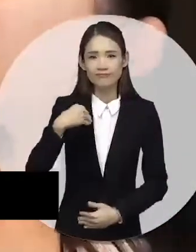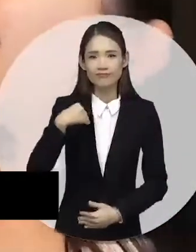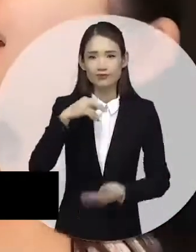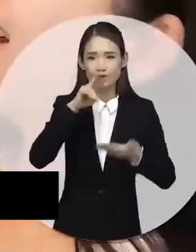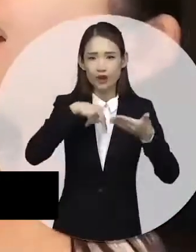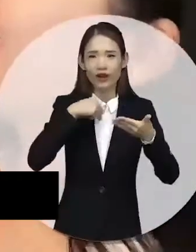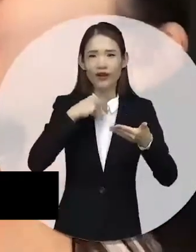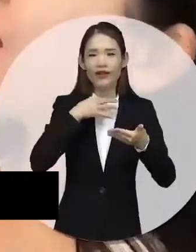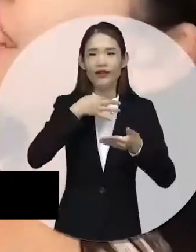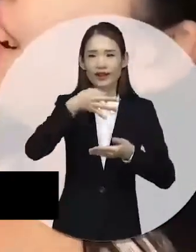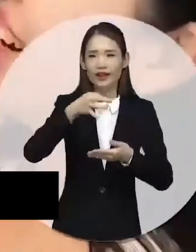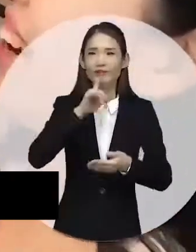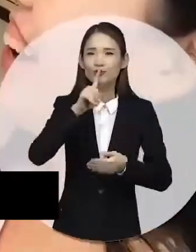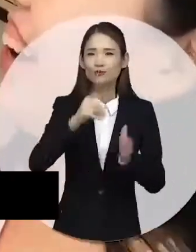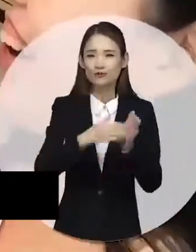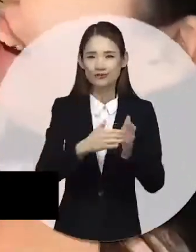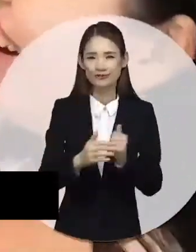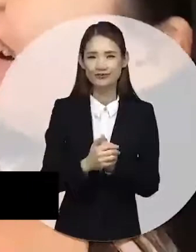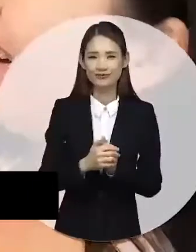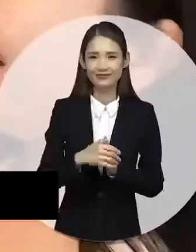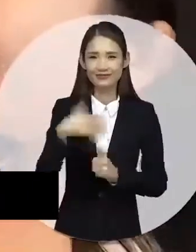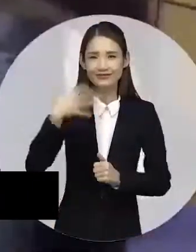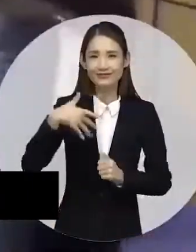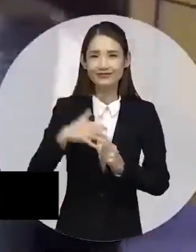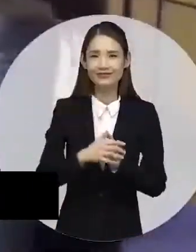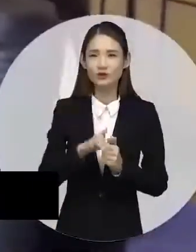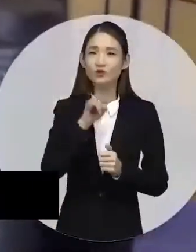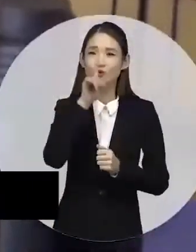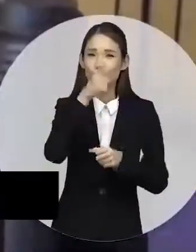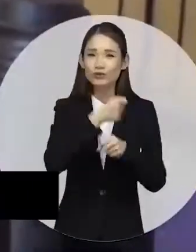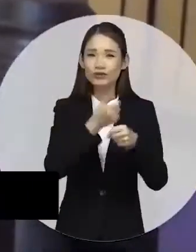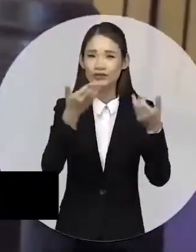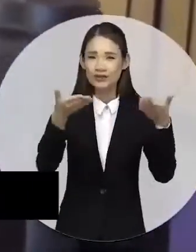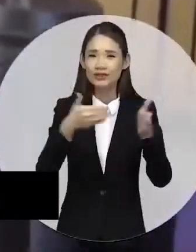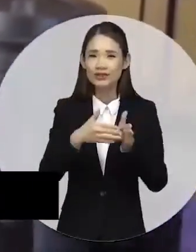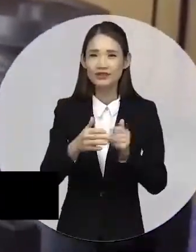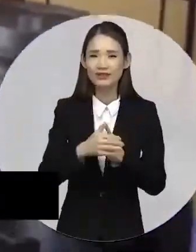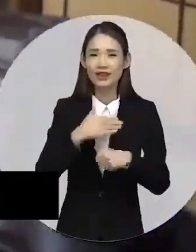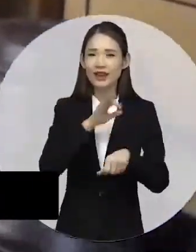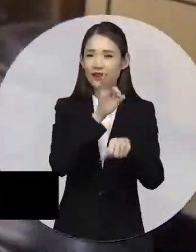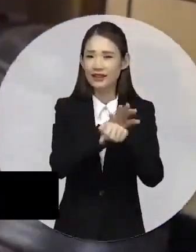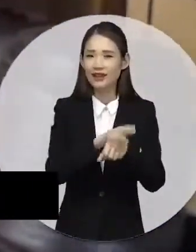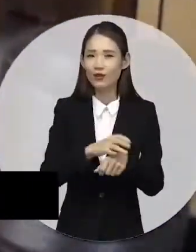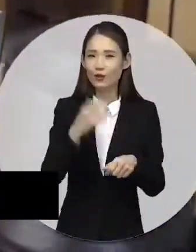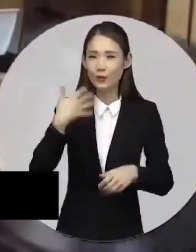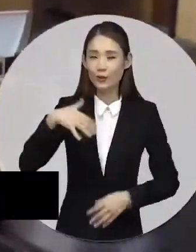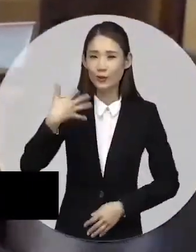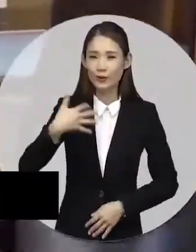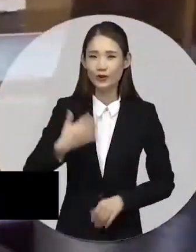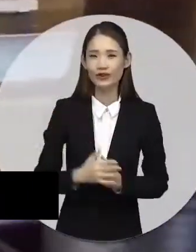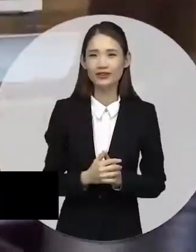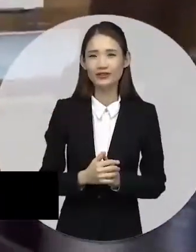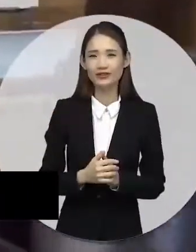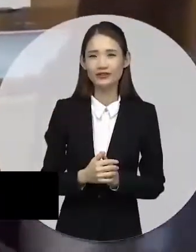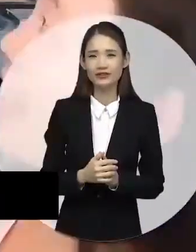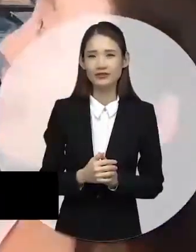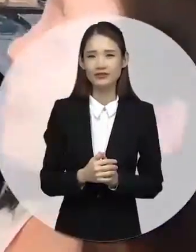내가 읽었는데 내가 주문할게. 이야. 저 주문 좀 할게요. 이건 내가 살게. 오.